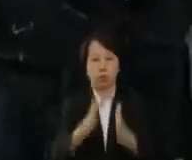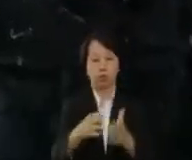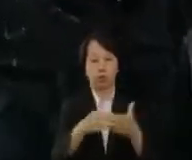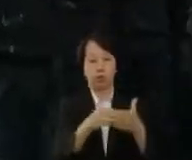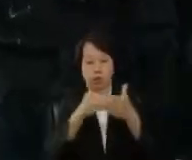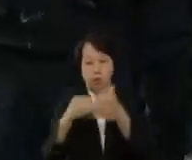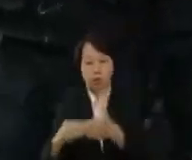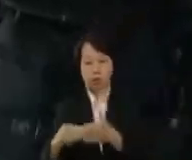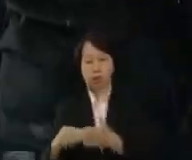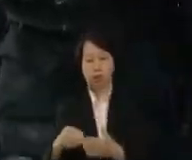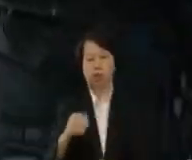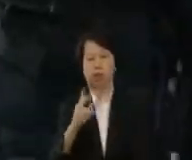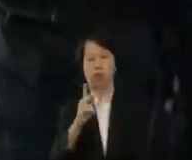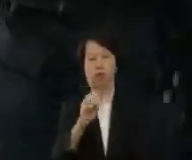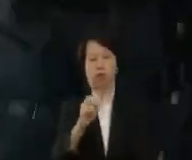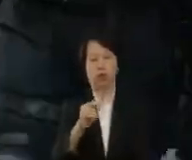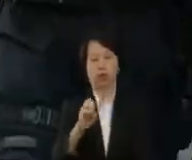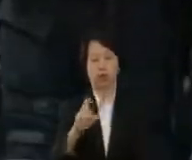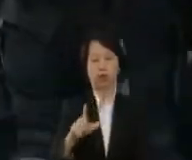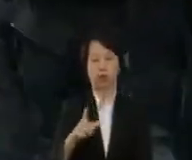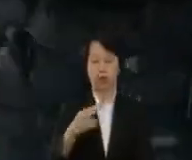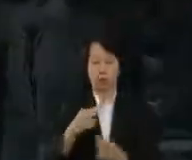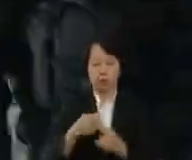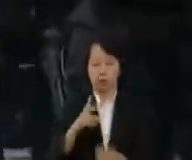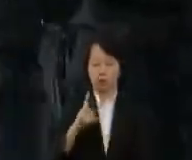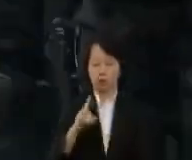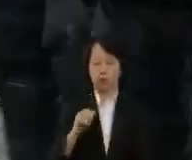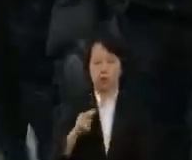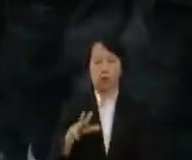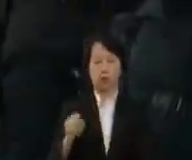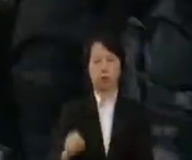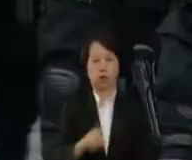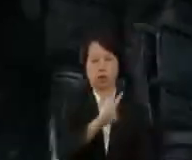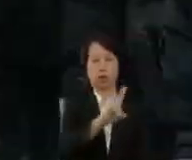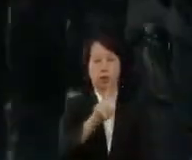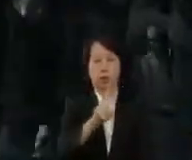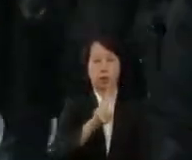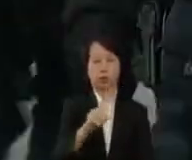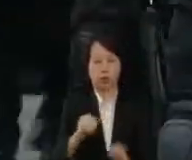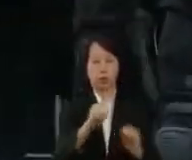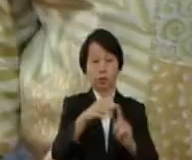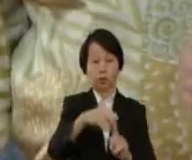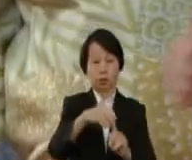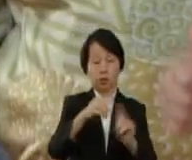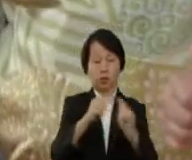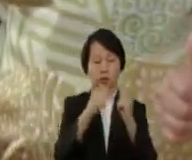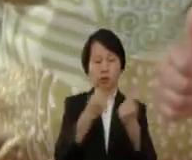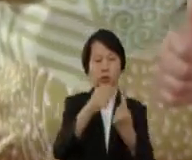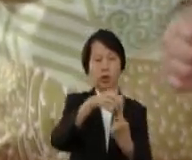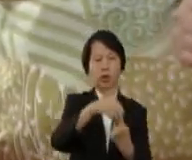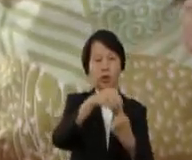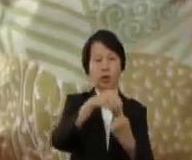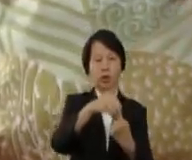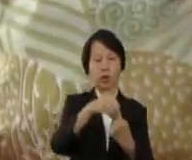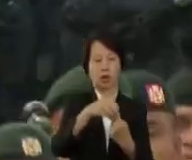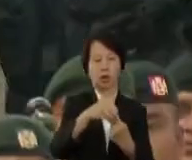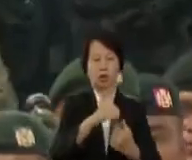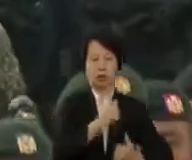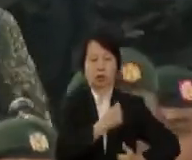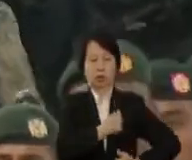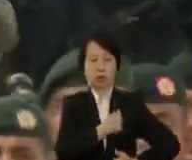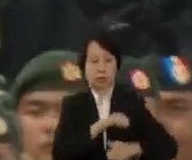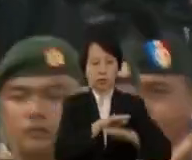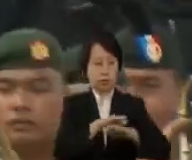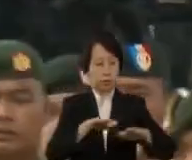diketuai Lieutenant Colonel Dennis Mapan. 21 grup khas merupakan pasukan khusus tentera darat